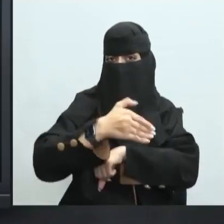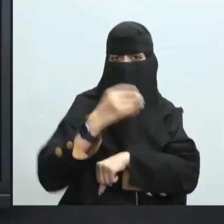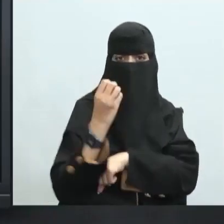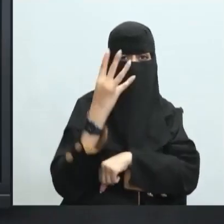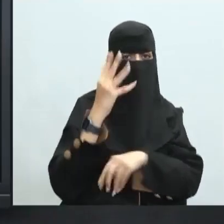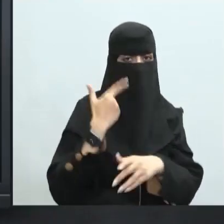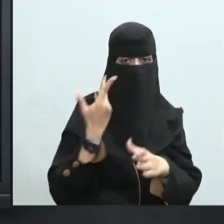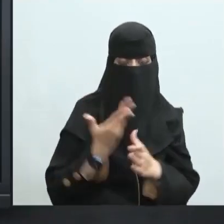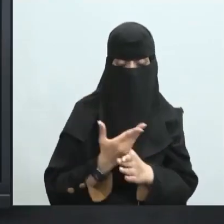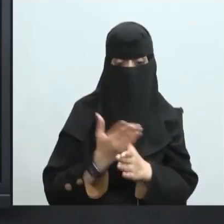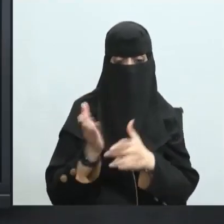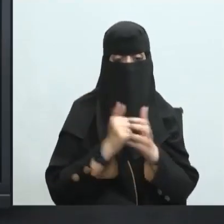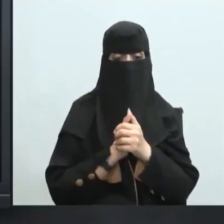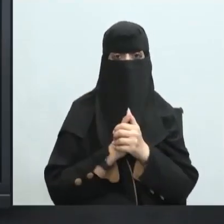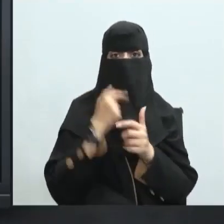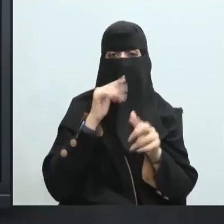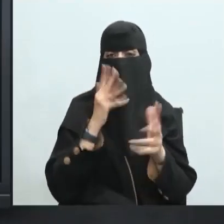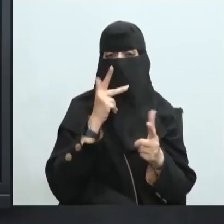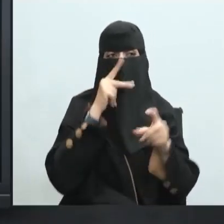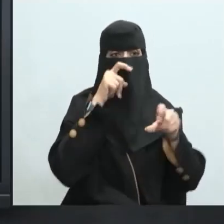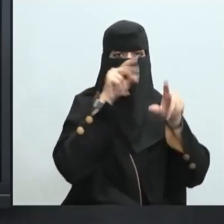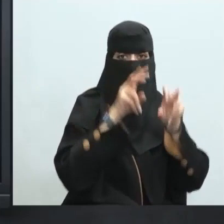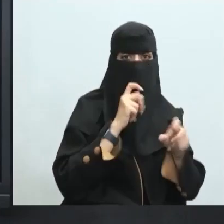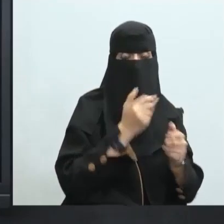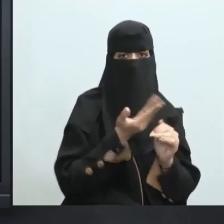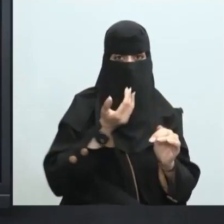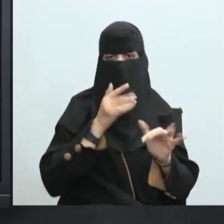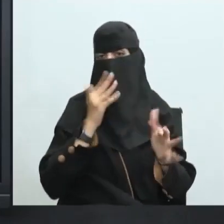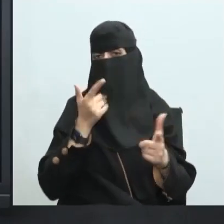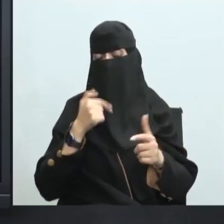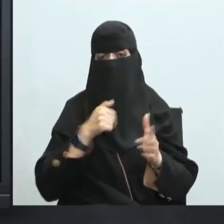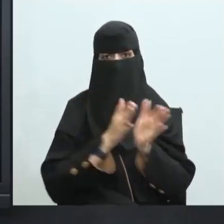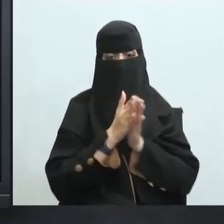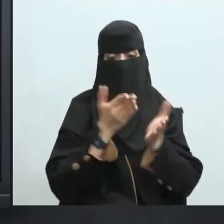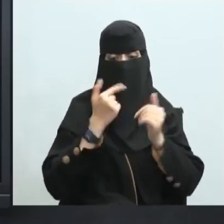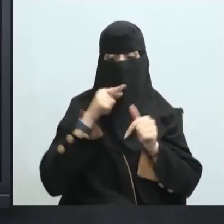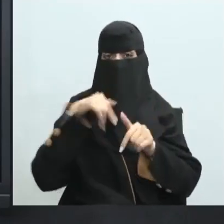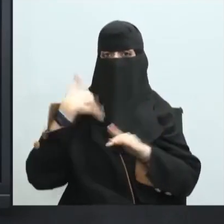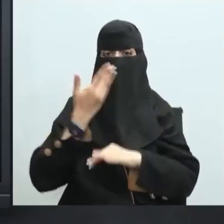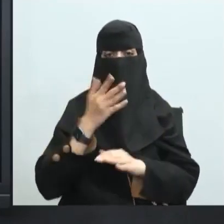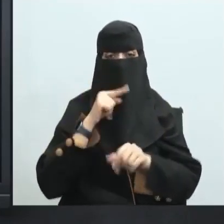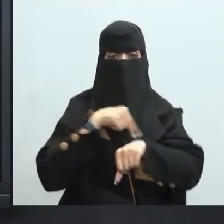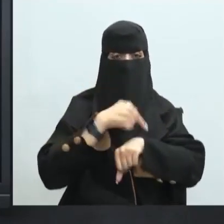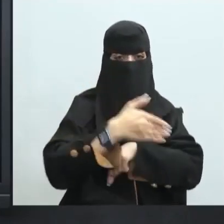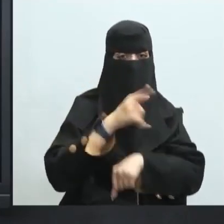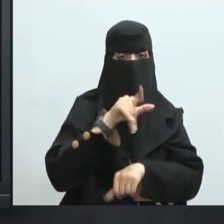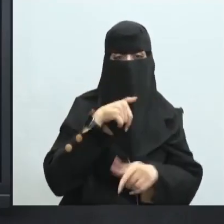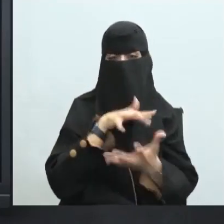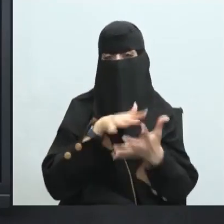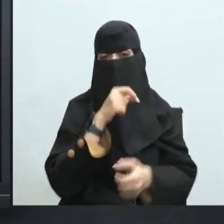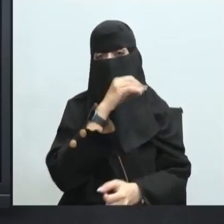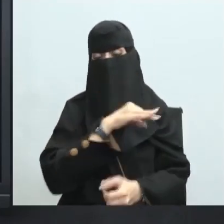الصباحي وايضا الحلول والتوصيات والنتائج والاضرار اذا معلومات